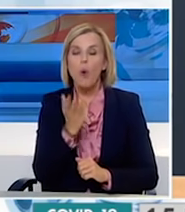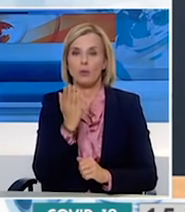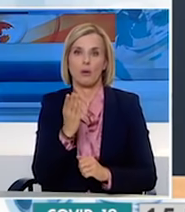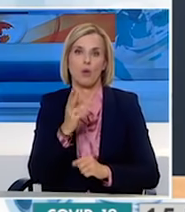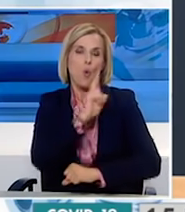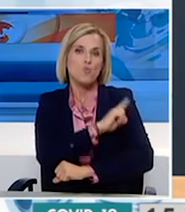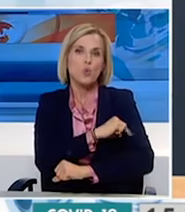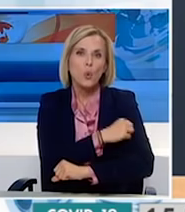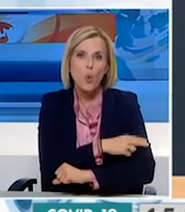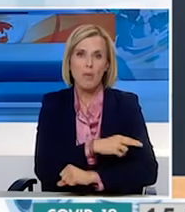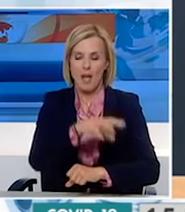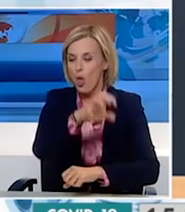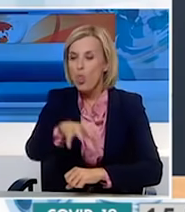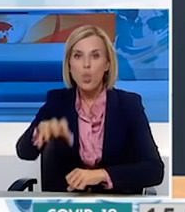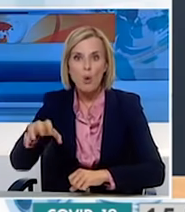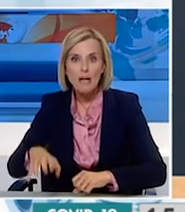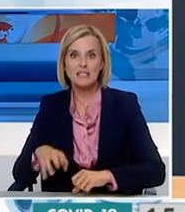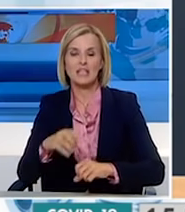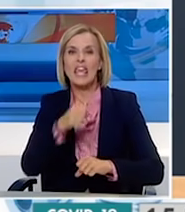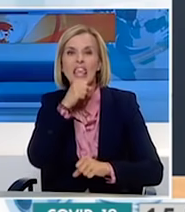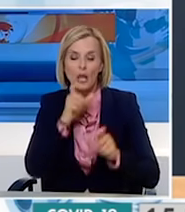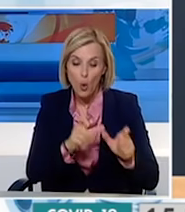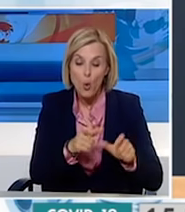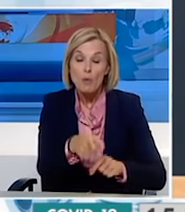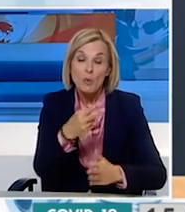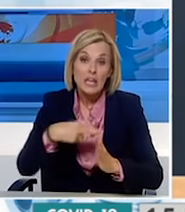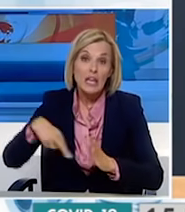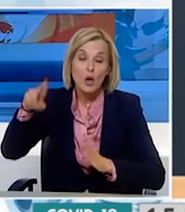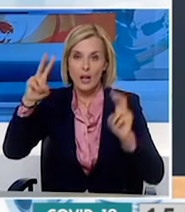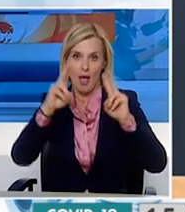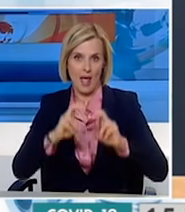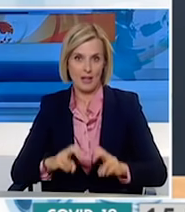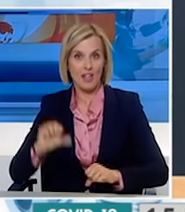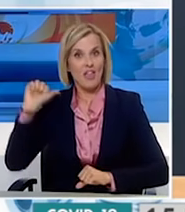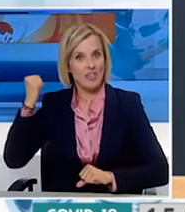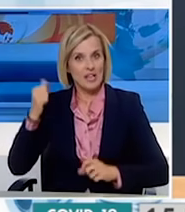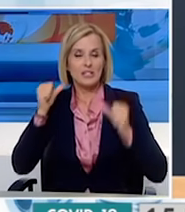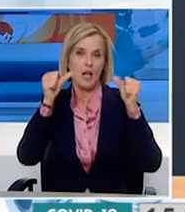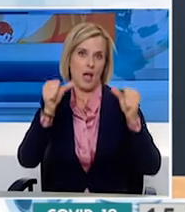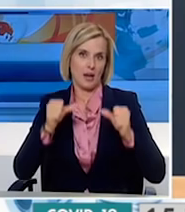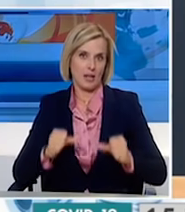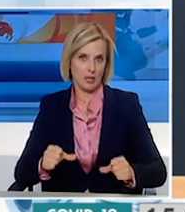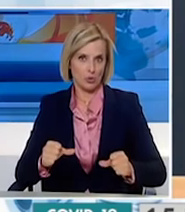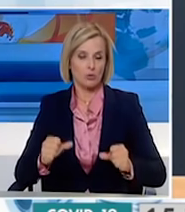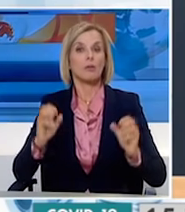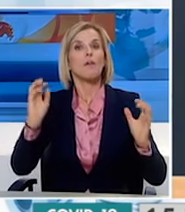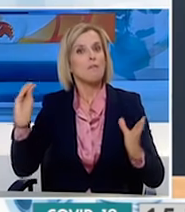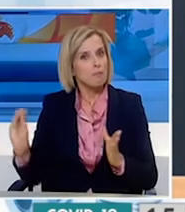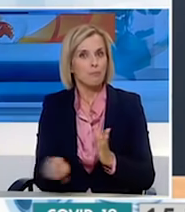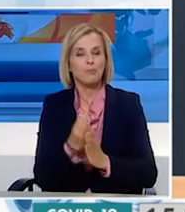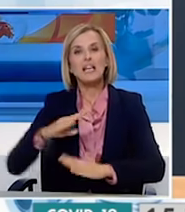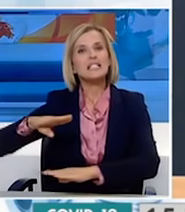υγείας που παραμένουν όλο αυτό τον καιρό σε επαγρύπνηση. Σε συνέχεια της χθεσινής ανακοίνωσης περί κρουσμάτων σε υγειονομική δομή των ενόπλων